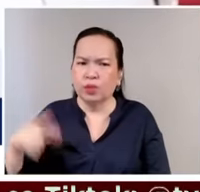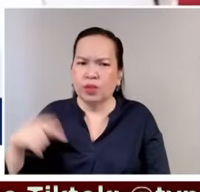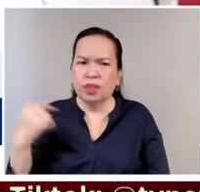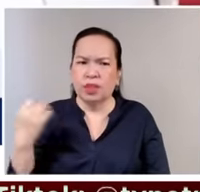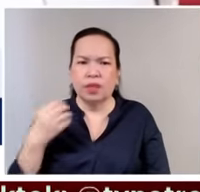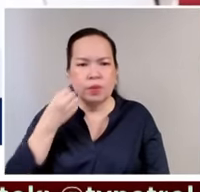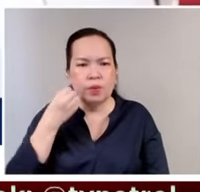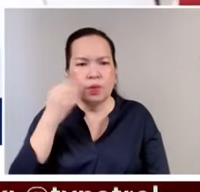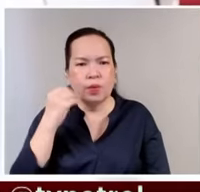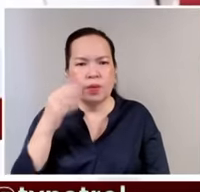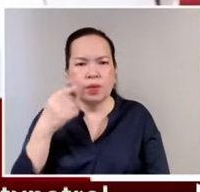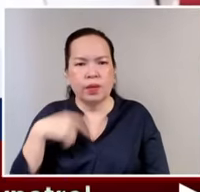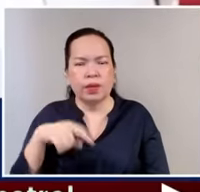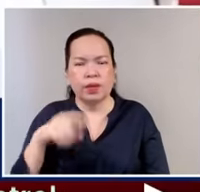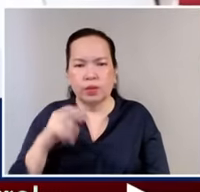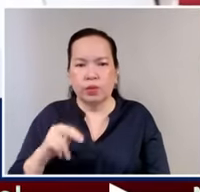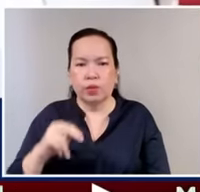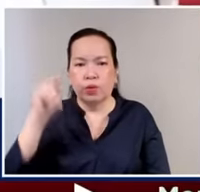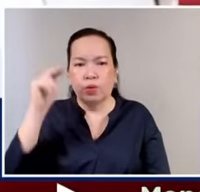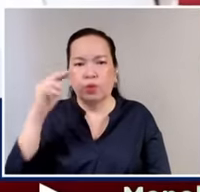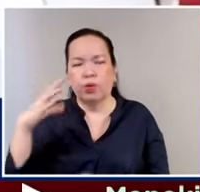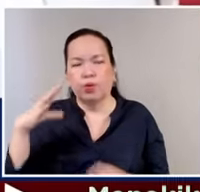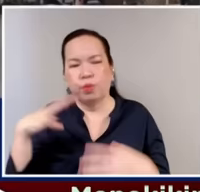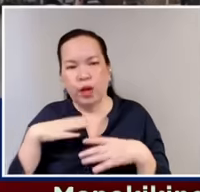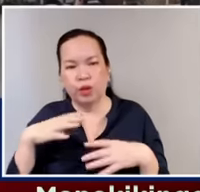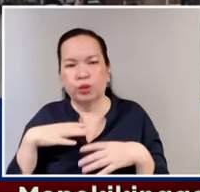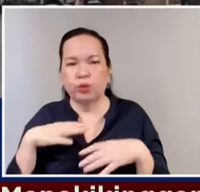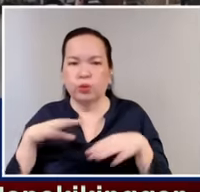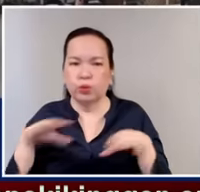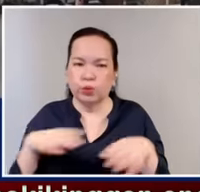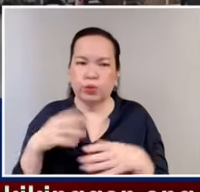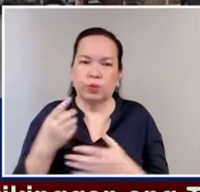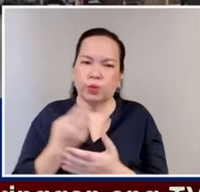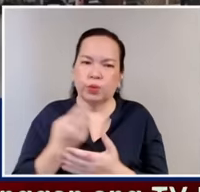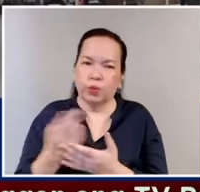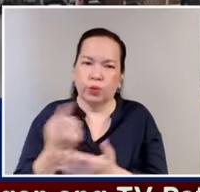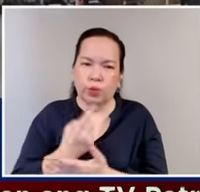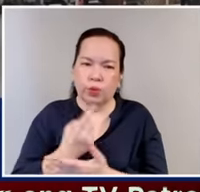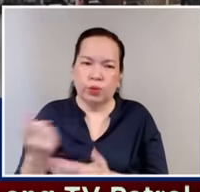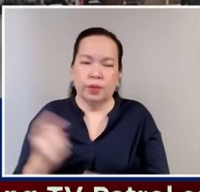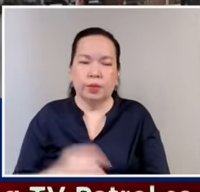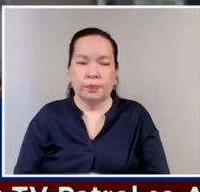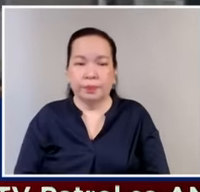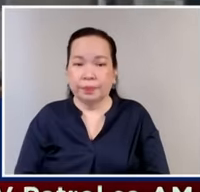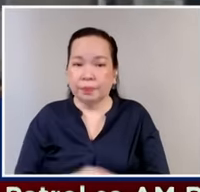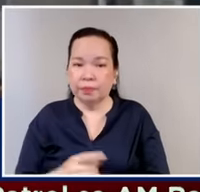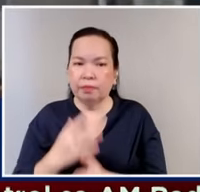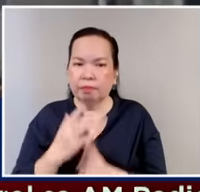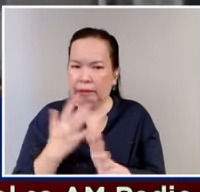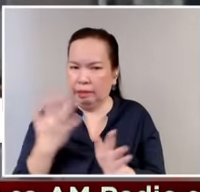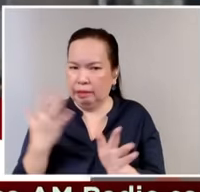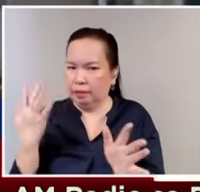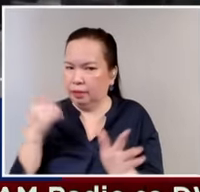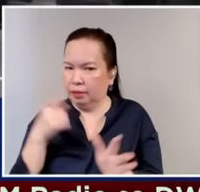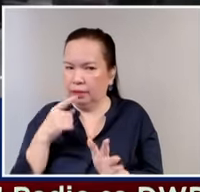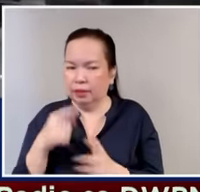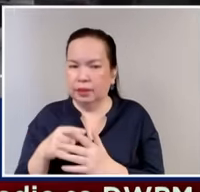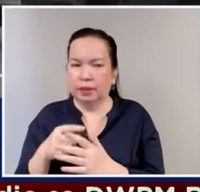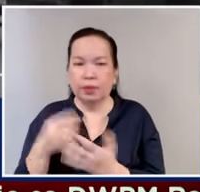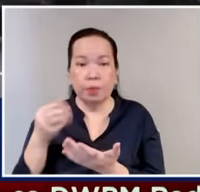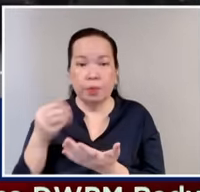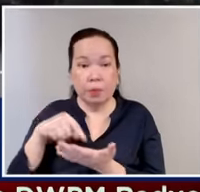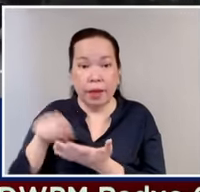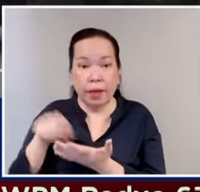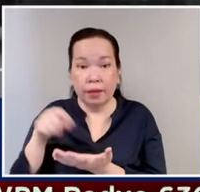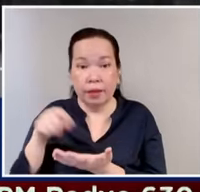ngayon papunta ng outing din dahil nga mahal na araw. Ramdam ang pila sa toll plaza lalo na sa cash lane. Kahit